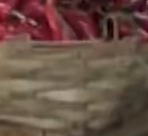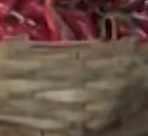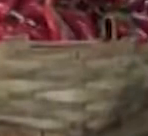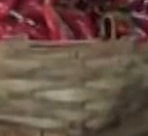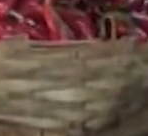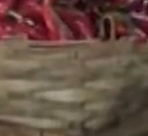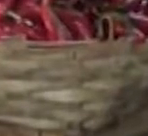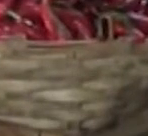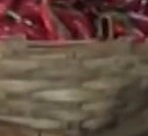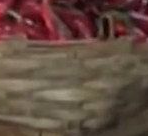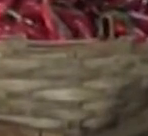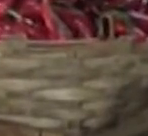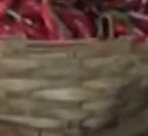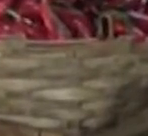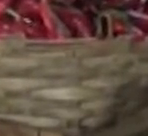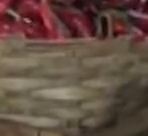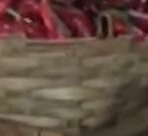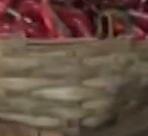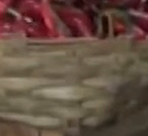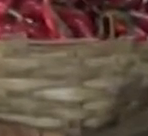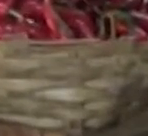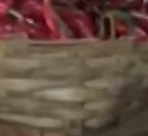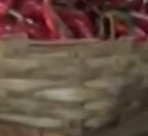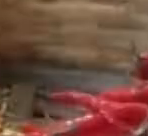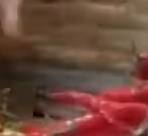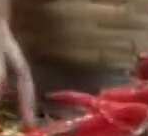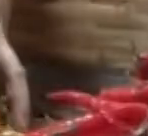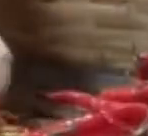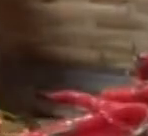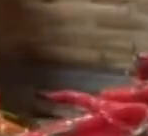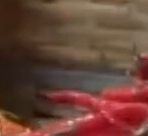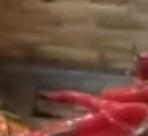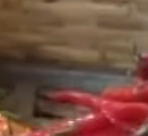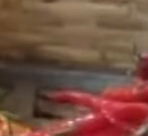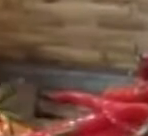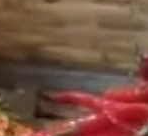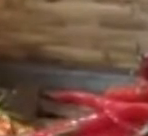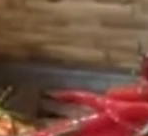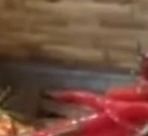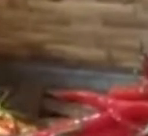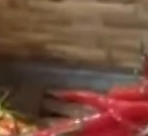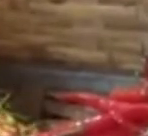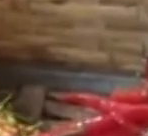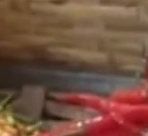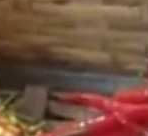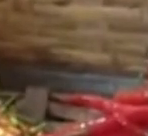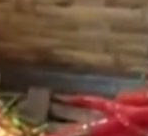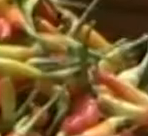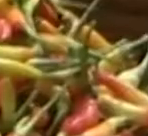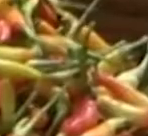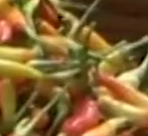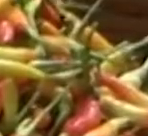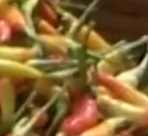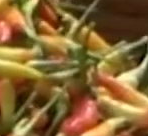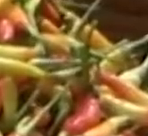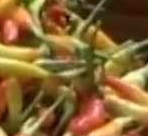membuat para pedagang cabai gusar. Para pedagang mengaku beredarnya video cabai dicat mengurangi omset penjualan cabai mereka.